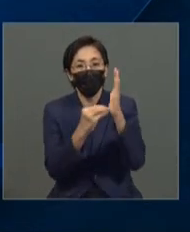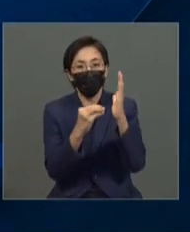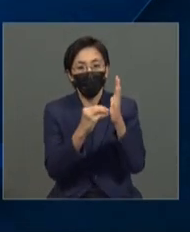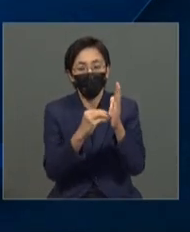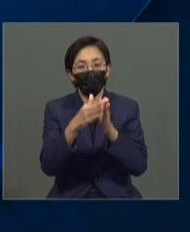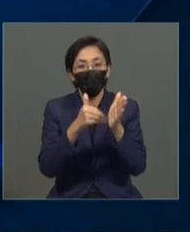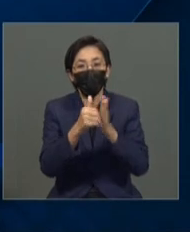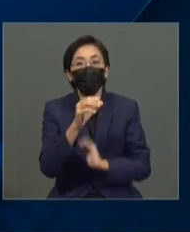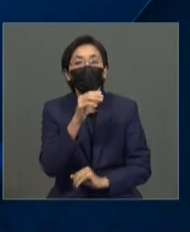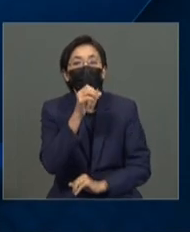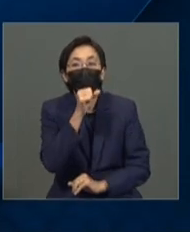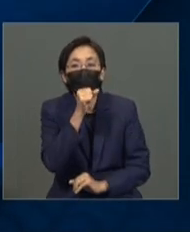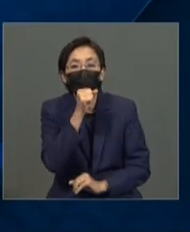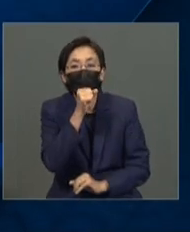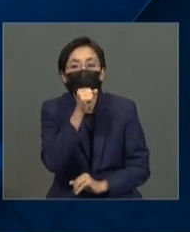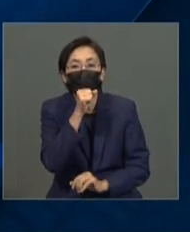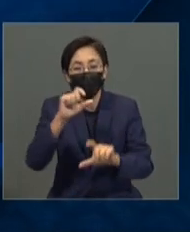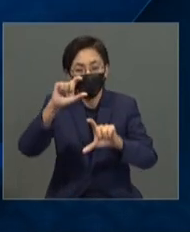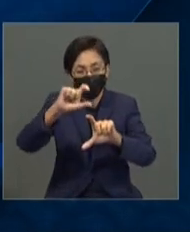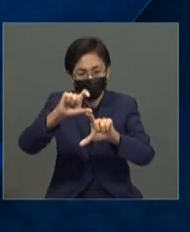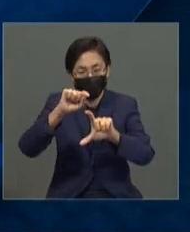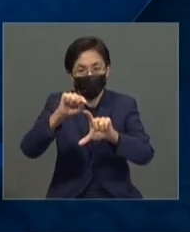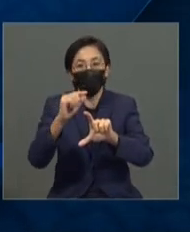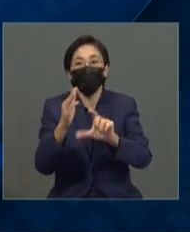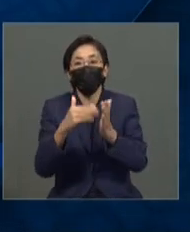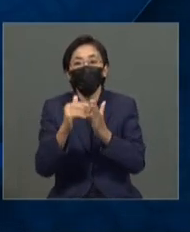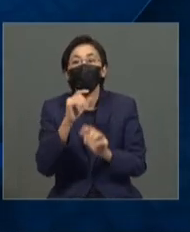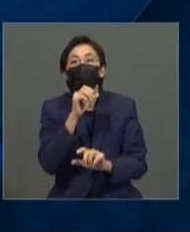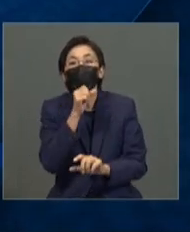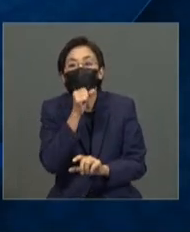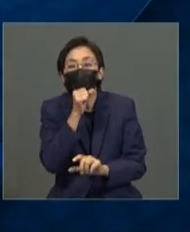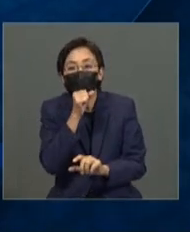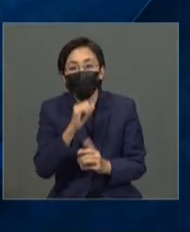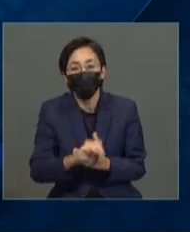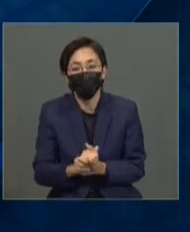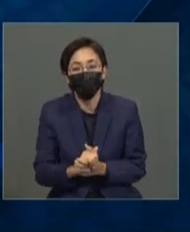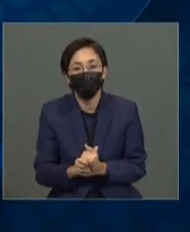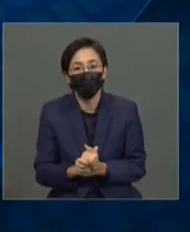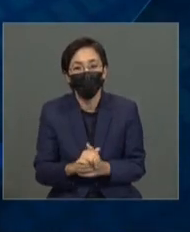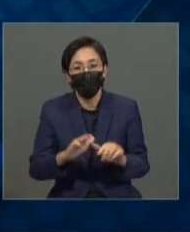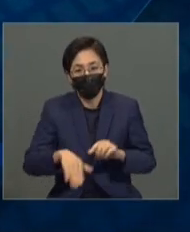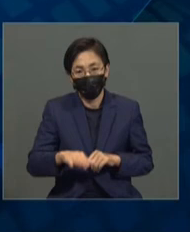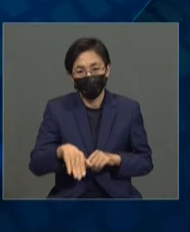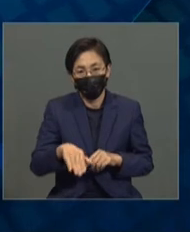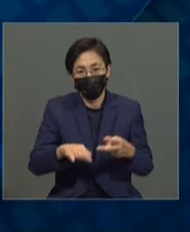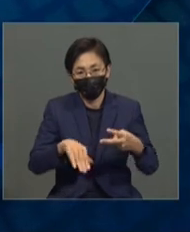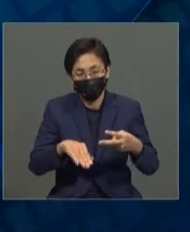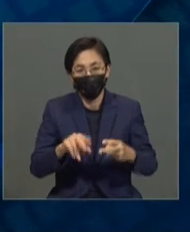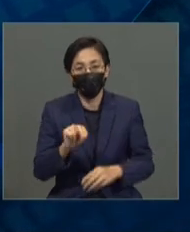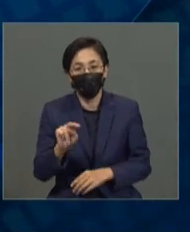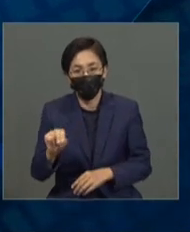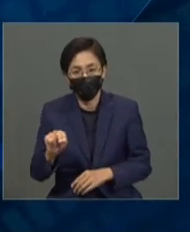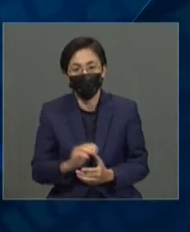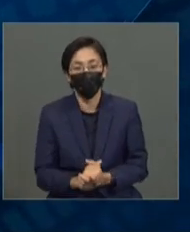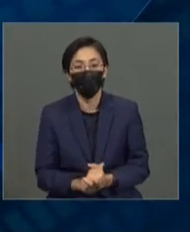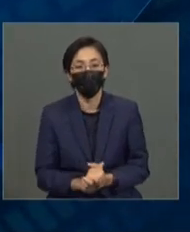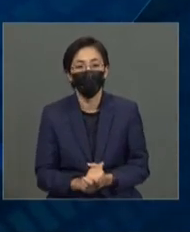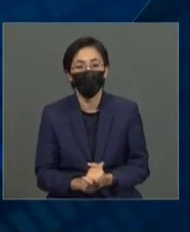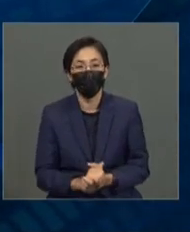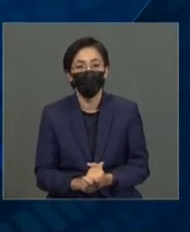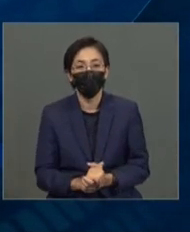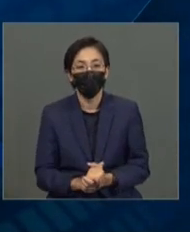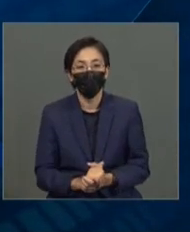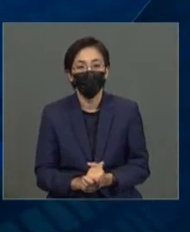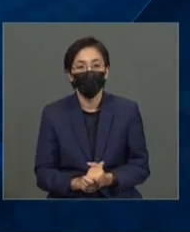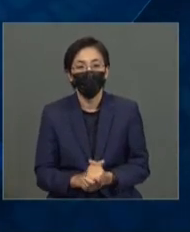ายสีส้มตรงยอดรายงานผู้ติดเชื้อนะคะข้างล่างเป็นนนทบุรีถัดไปนะคะสไลด์ถัดไปจะเป็น